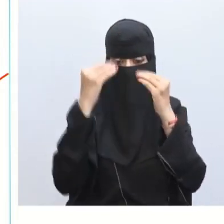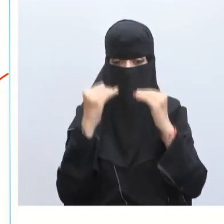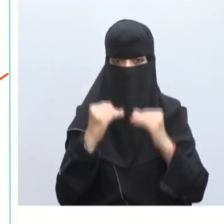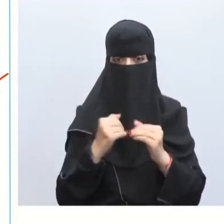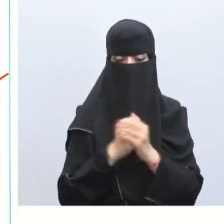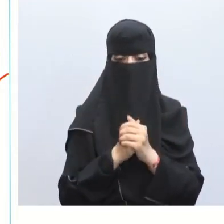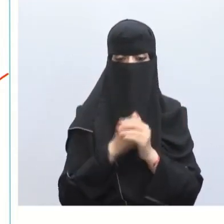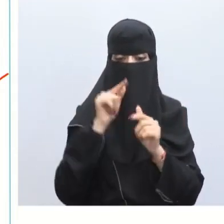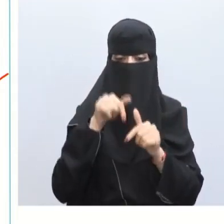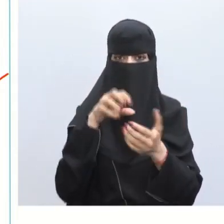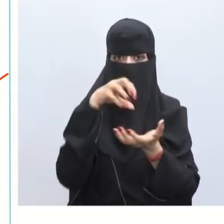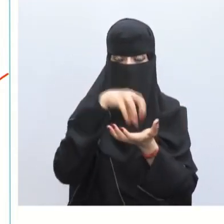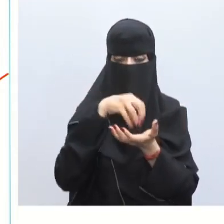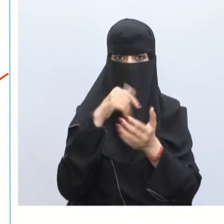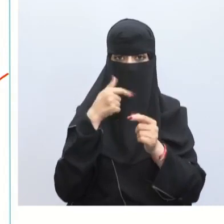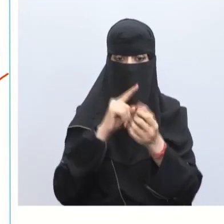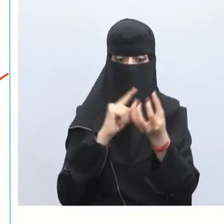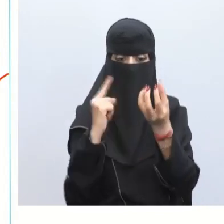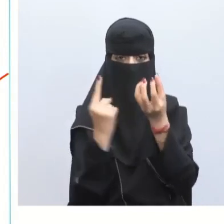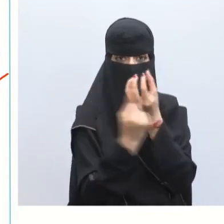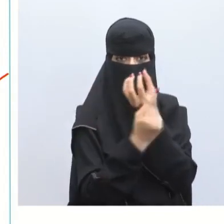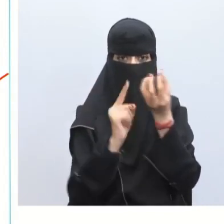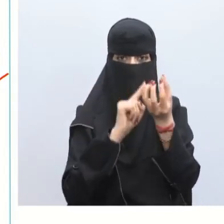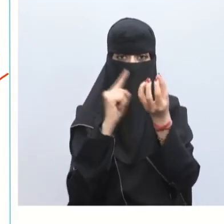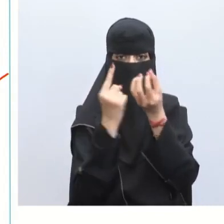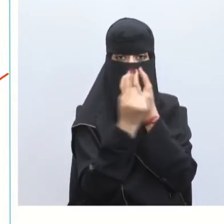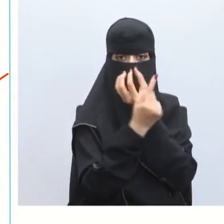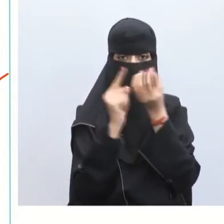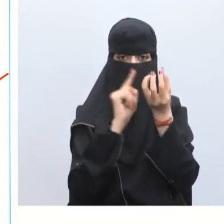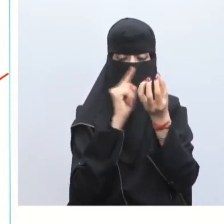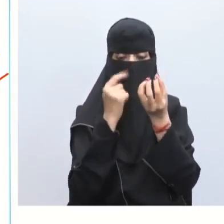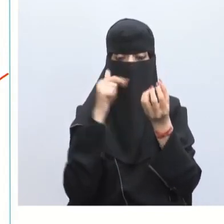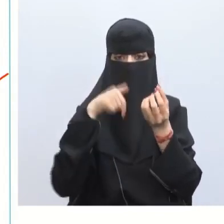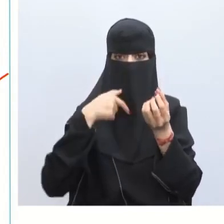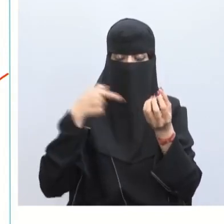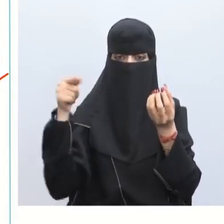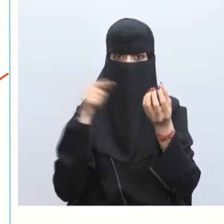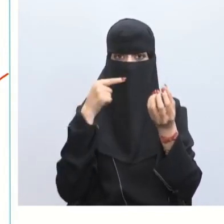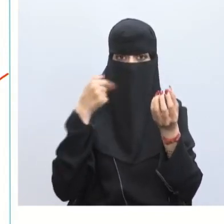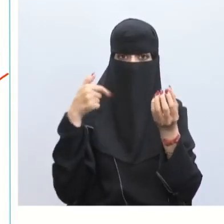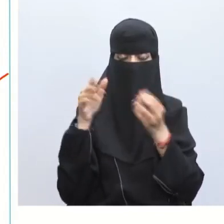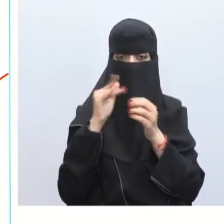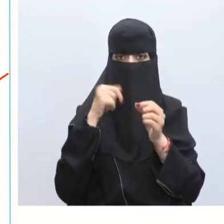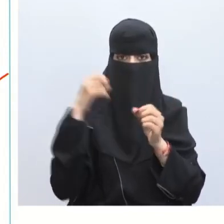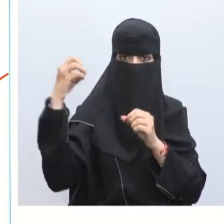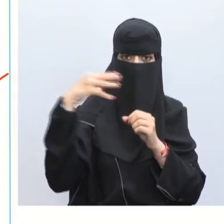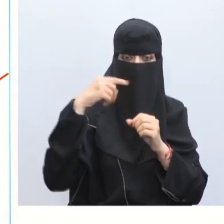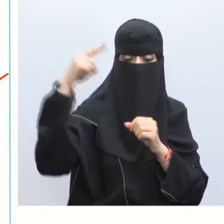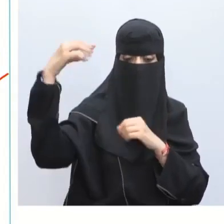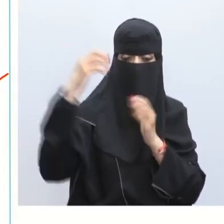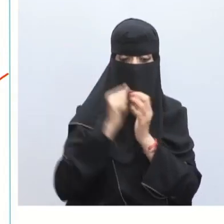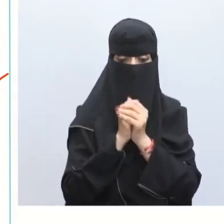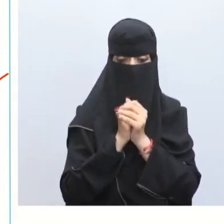القطبين الموقع بالنسبه لدوائر العرض تتعامد اشعه